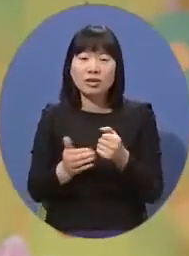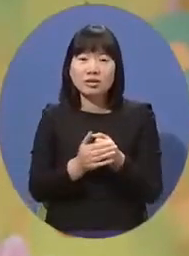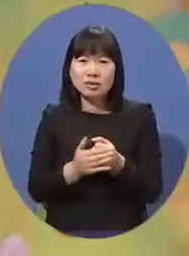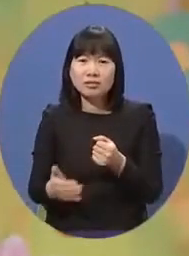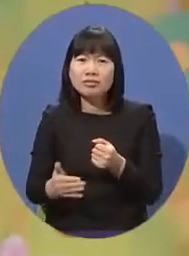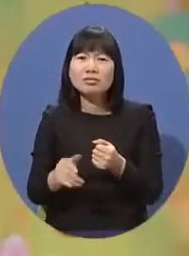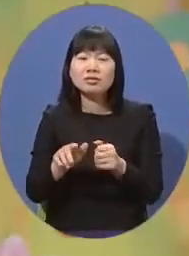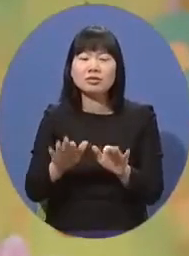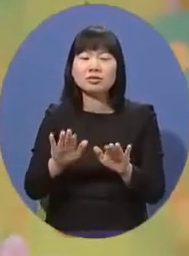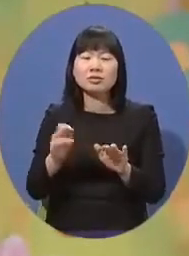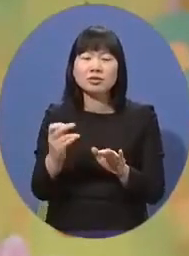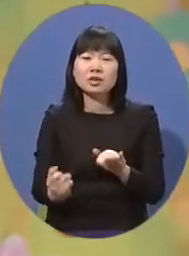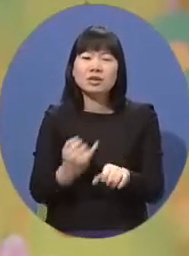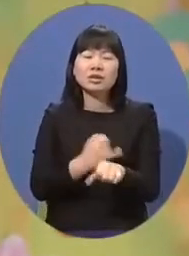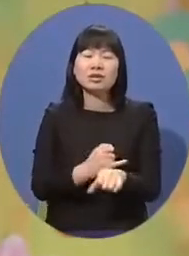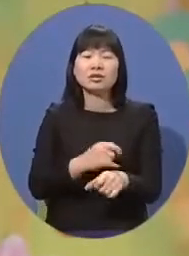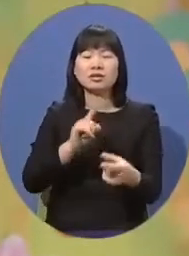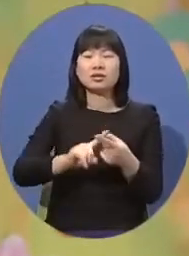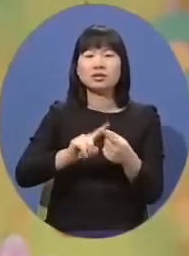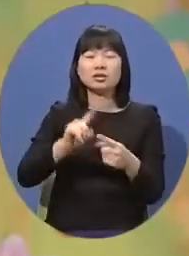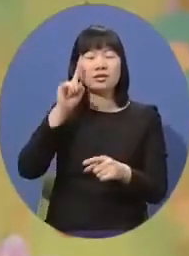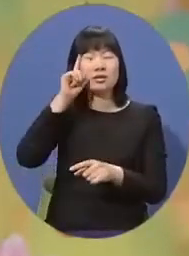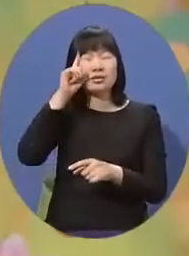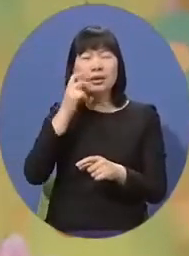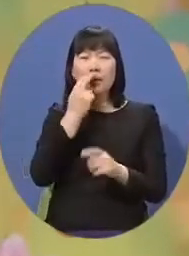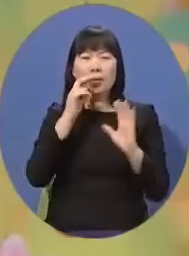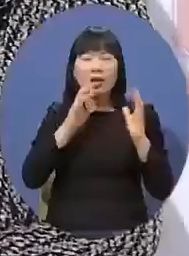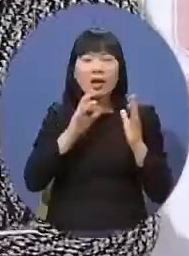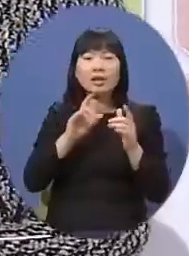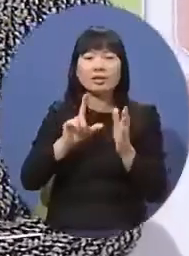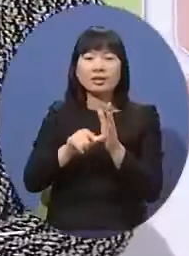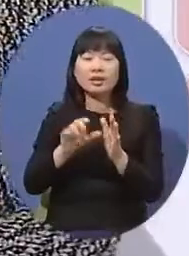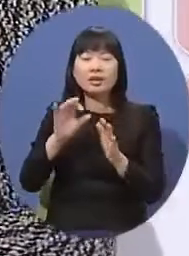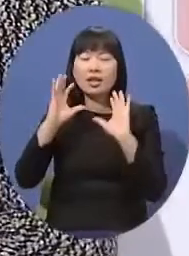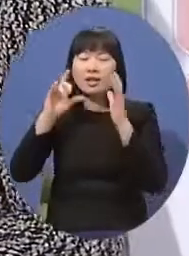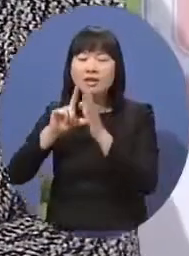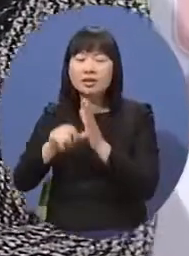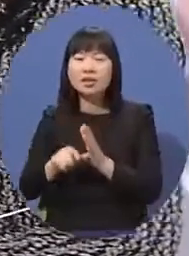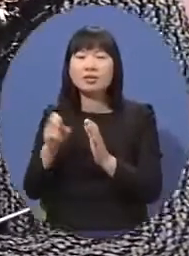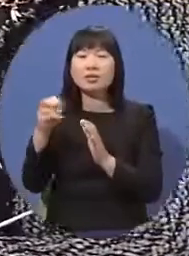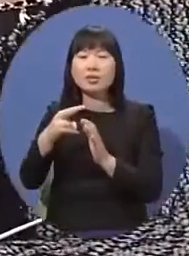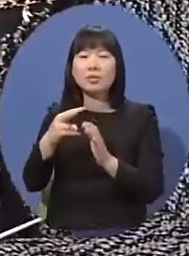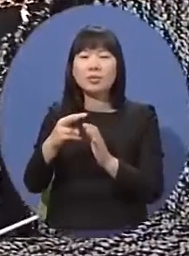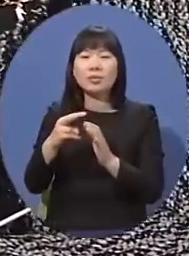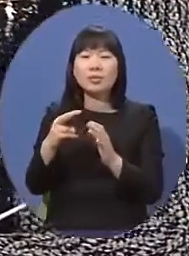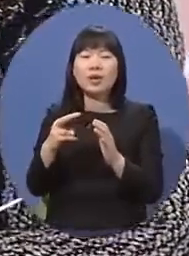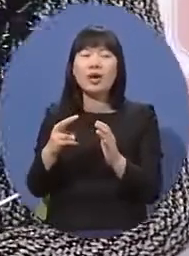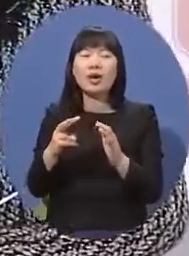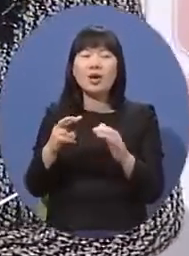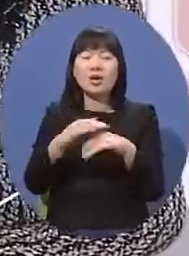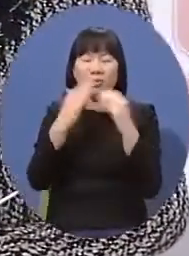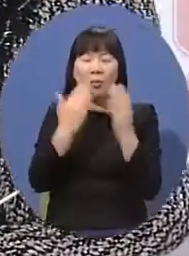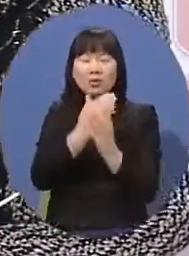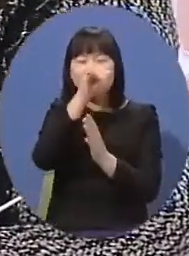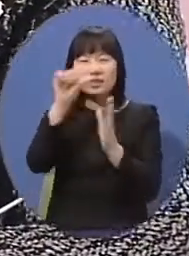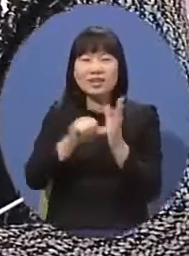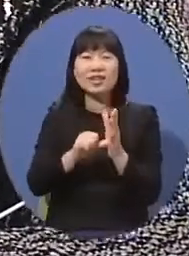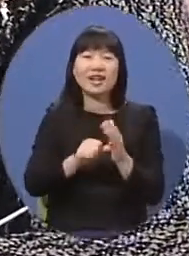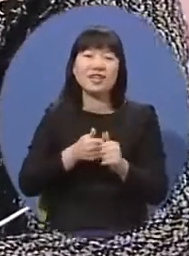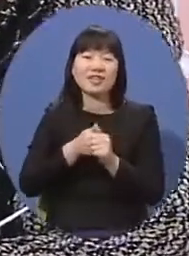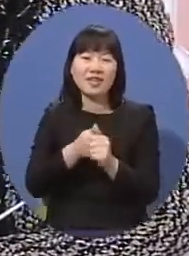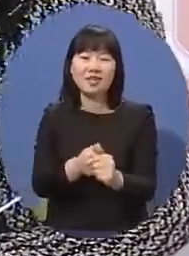예, 동생에 대한 스트레스는 영아기와 유아기 심지어 아동기에 전생애를 걸쳐서